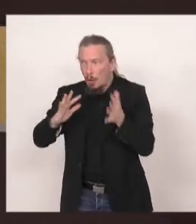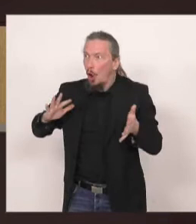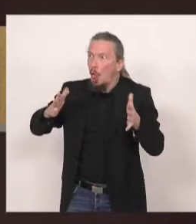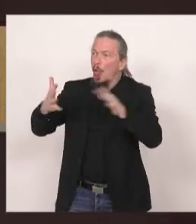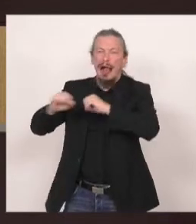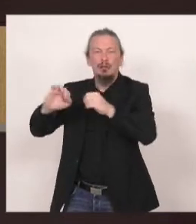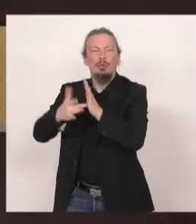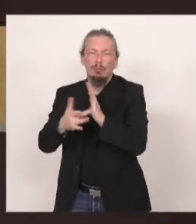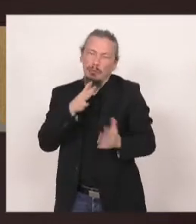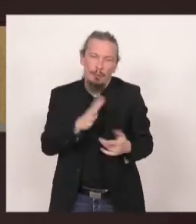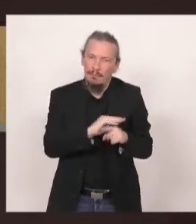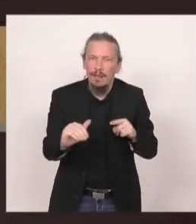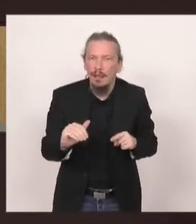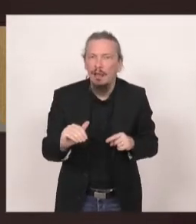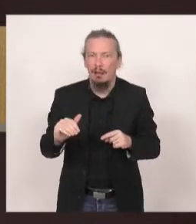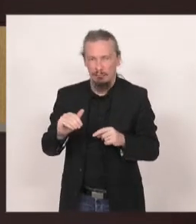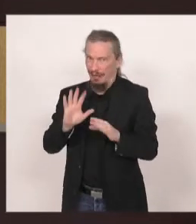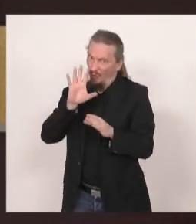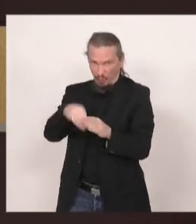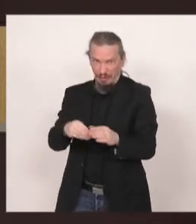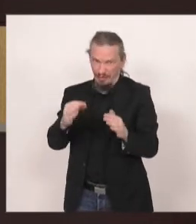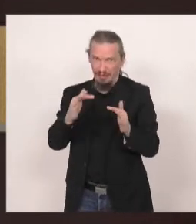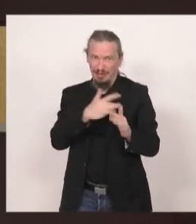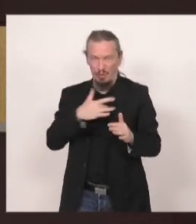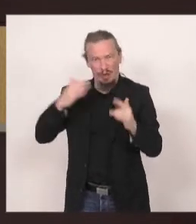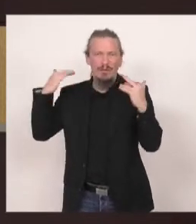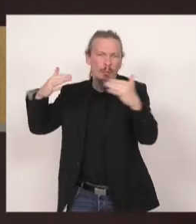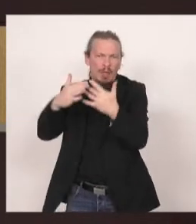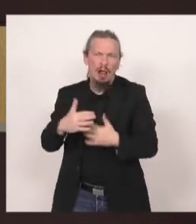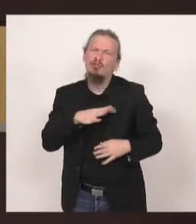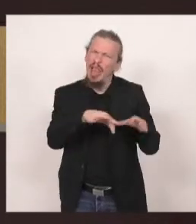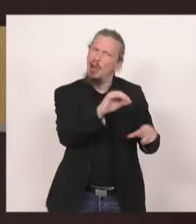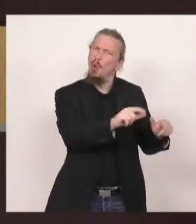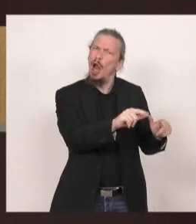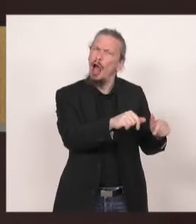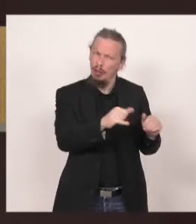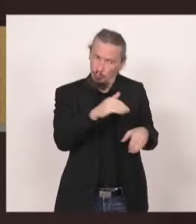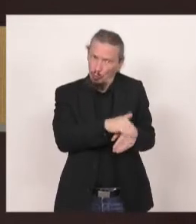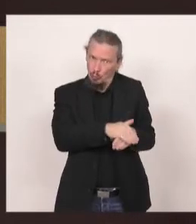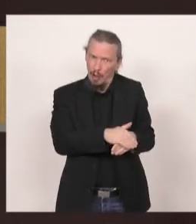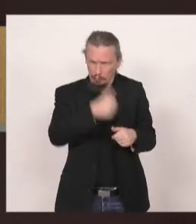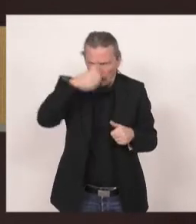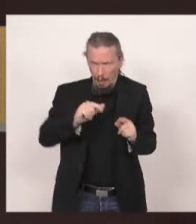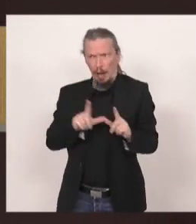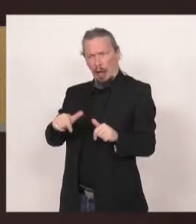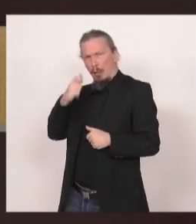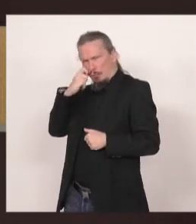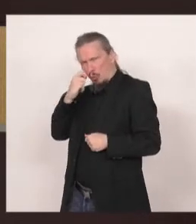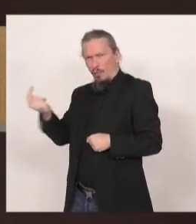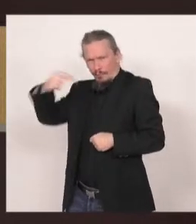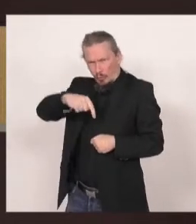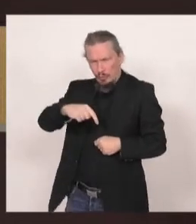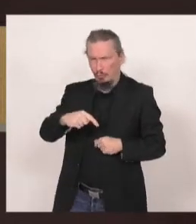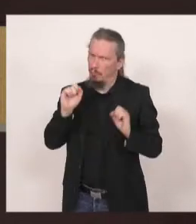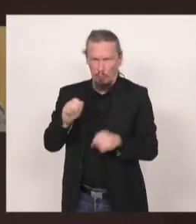ces actions, et la santé environnementale en fait partie. Quelques élus ici étaient présents, ils pourront témoigner de ce porter